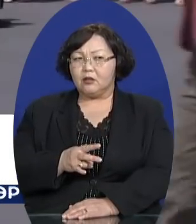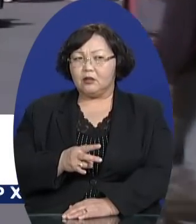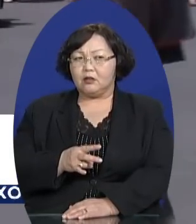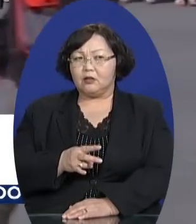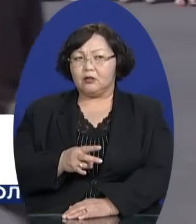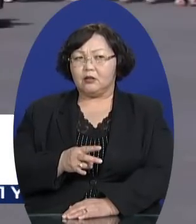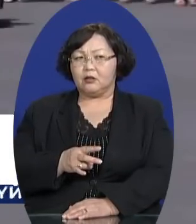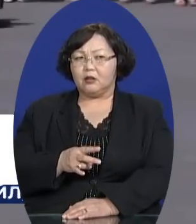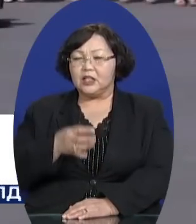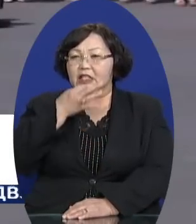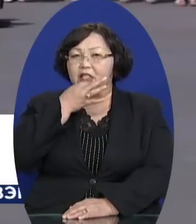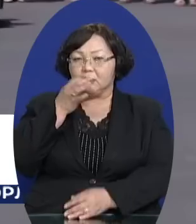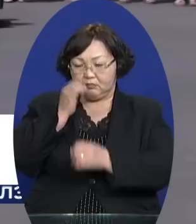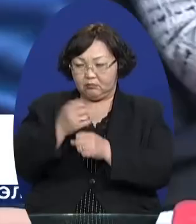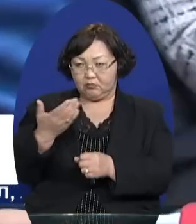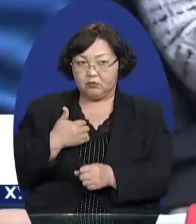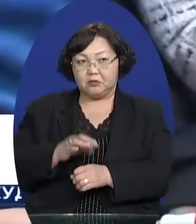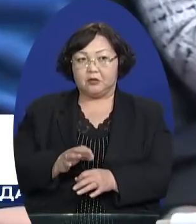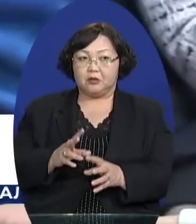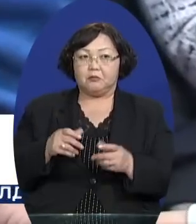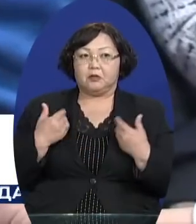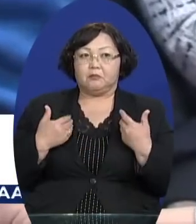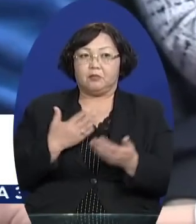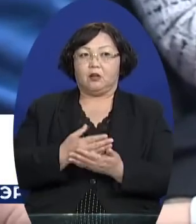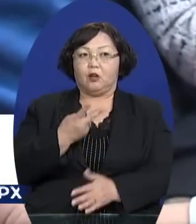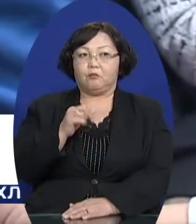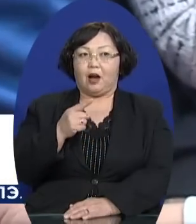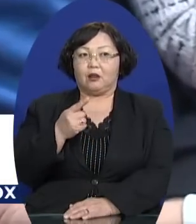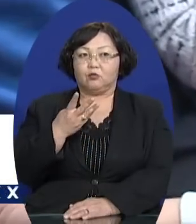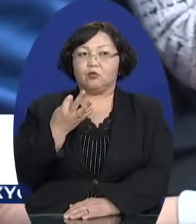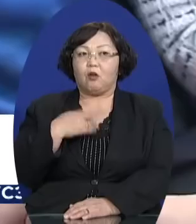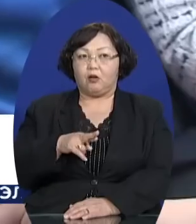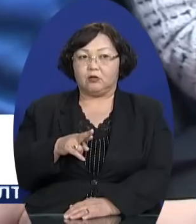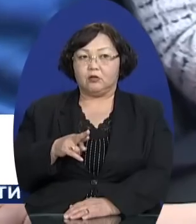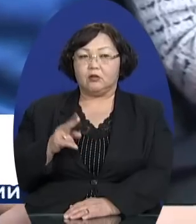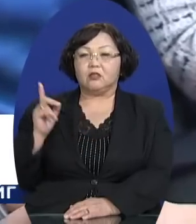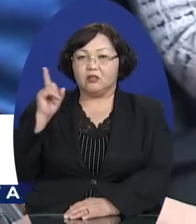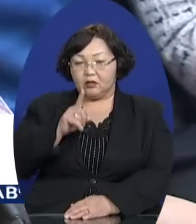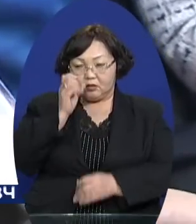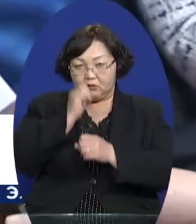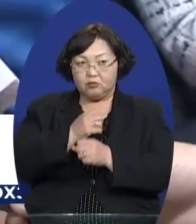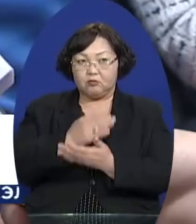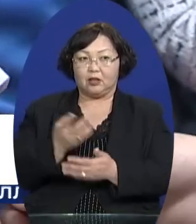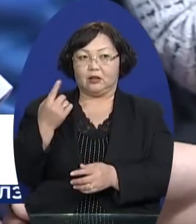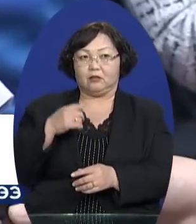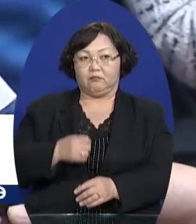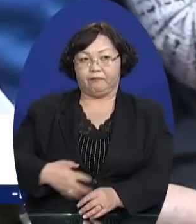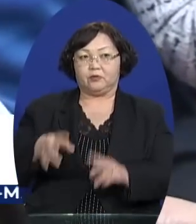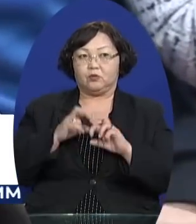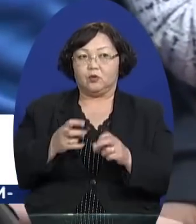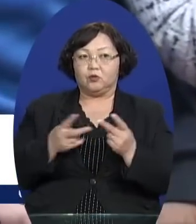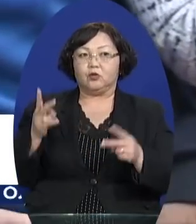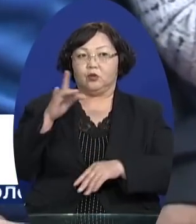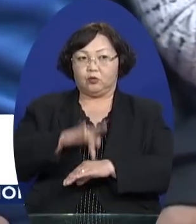Ийм баярлж явдаг нь бас ингэж хэлж байна. 14-нд нэг ирэхэд нэг удаа үзүүлсэн би. Тэрнээс хойш л ингэж хавдар судлалын үндэсний